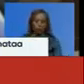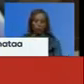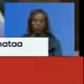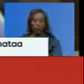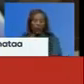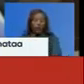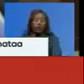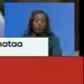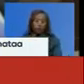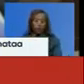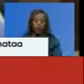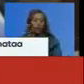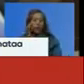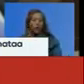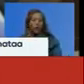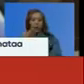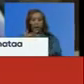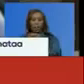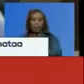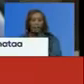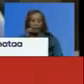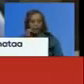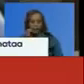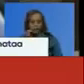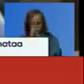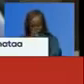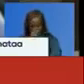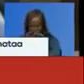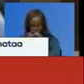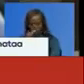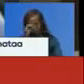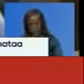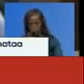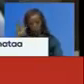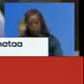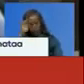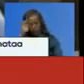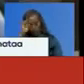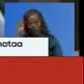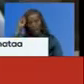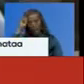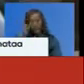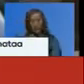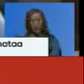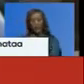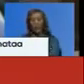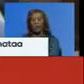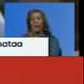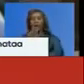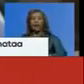በቅርቡ የኢህአዴግ ምክር ቤት የክቡር አቶ ኃይለ ማርያም ደሳለኝን የስራ መልቀቂያ